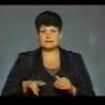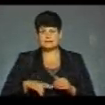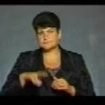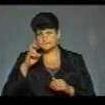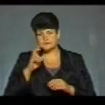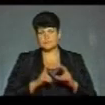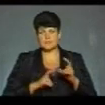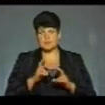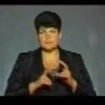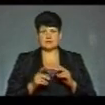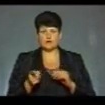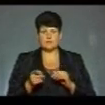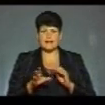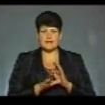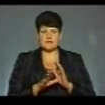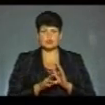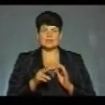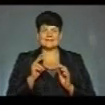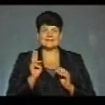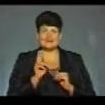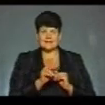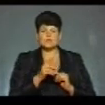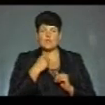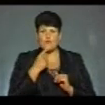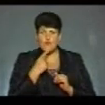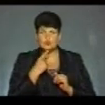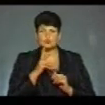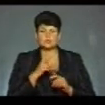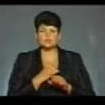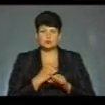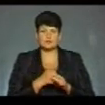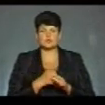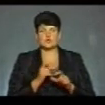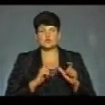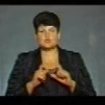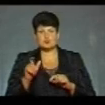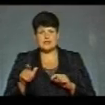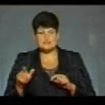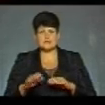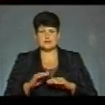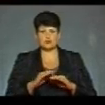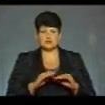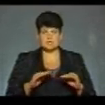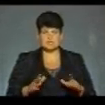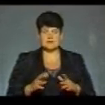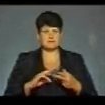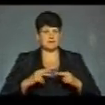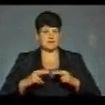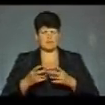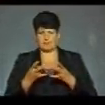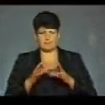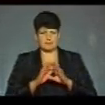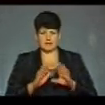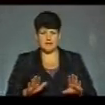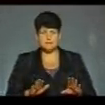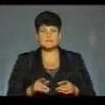підприємства «Тернопільелектротранс» Андрій Мастюх каже, тим, хто виготовив студентські та учнівські картки, до внесення змін у міській раді замінювати їх не потрібно. За